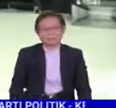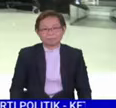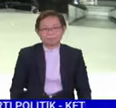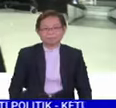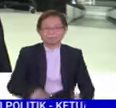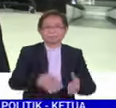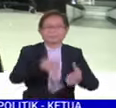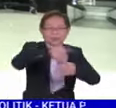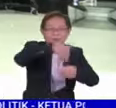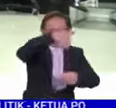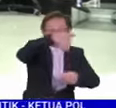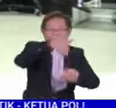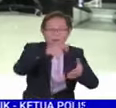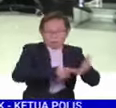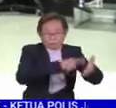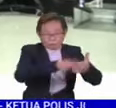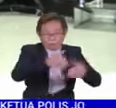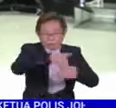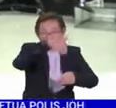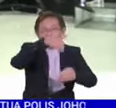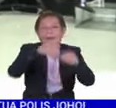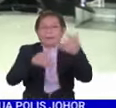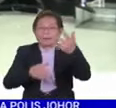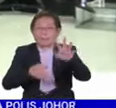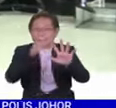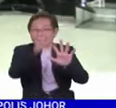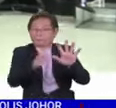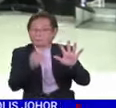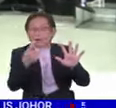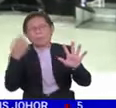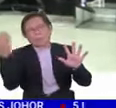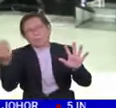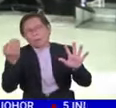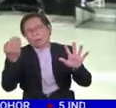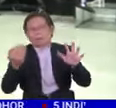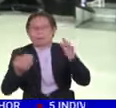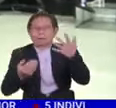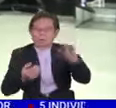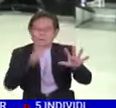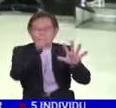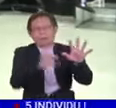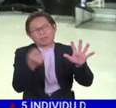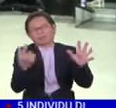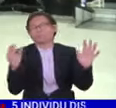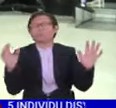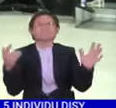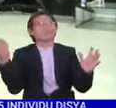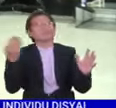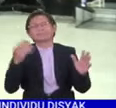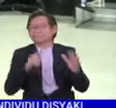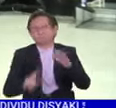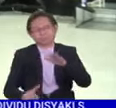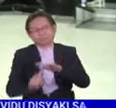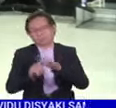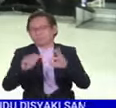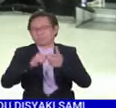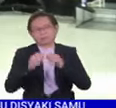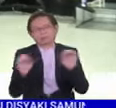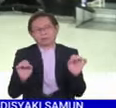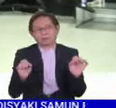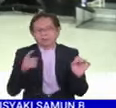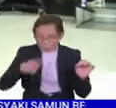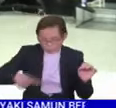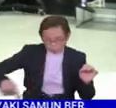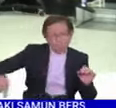Undi awal pada 15 November ini biasanya tidak menimbulkan banyak masalah kerana kesemua tempat-tempat